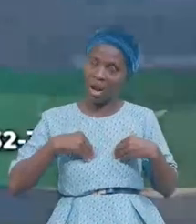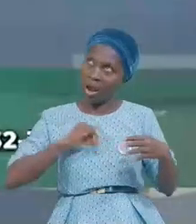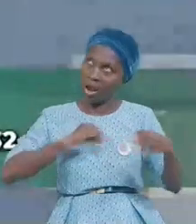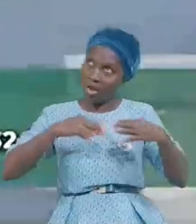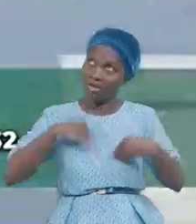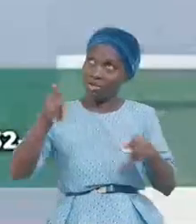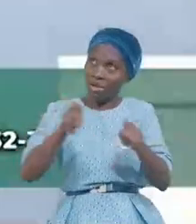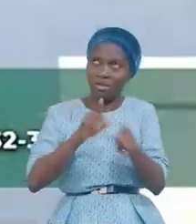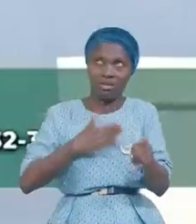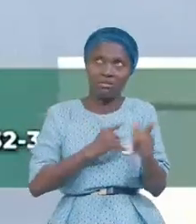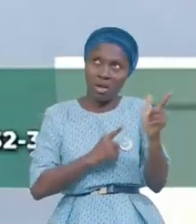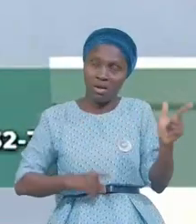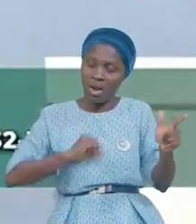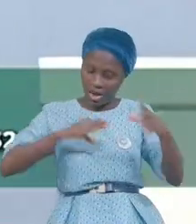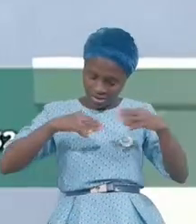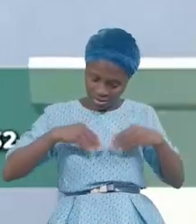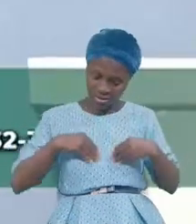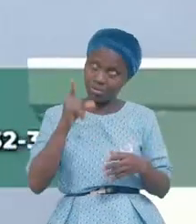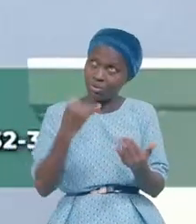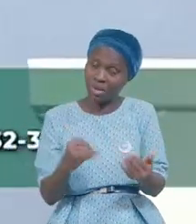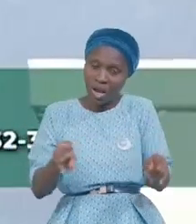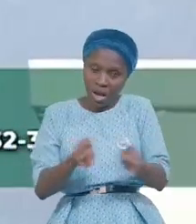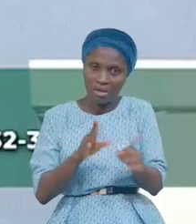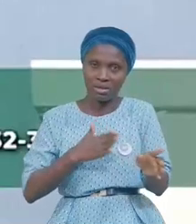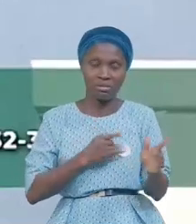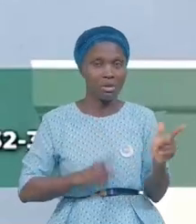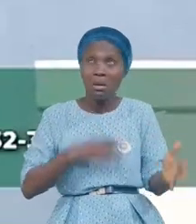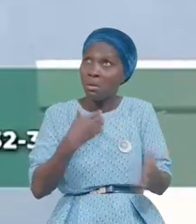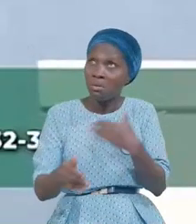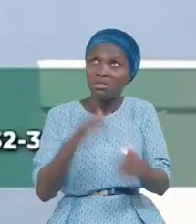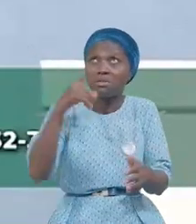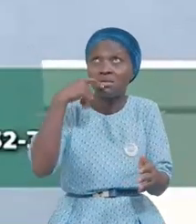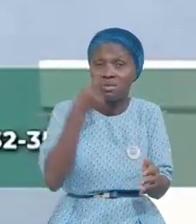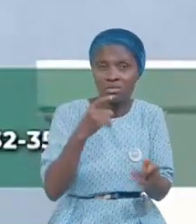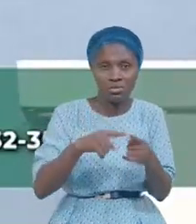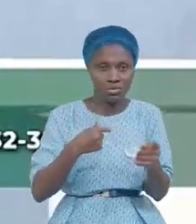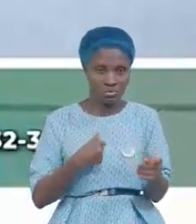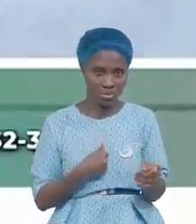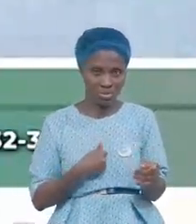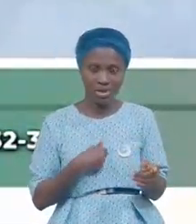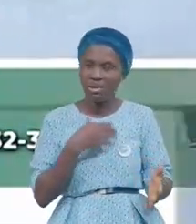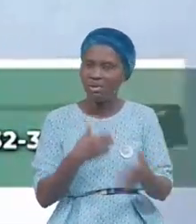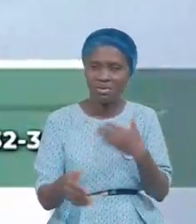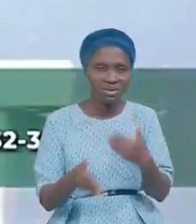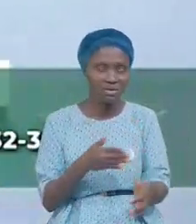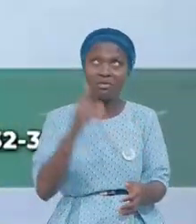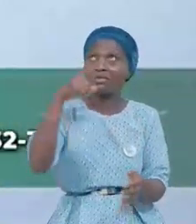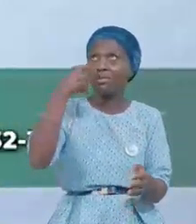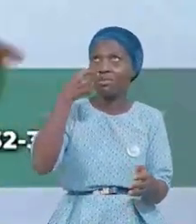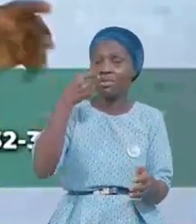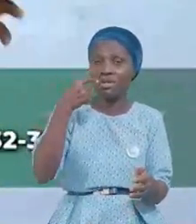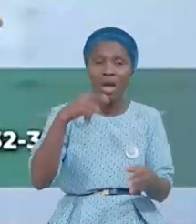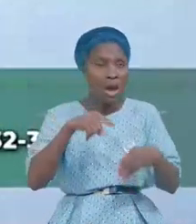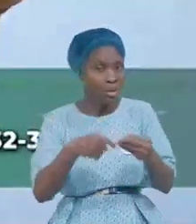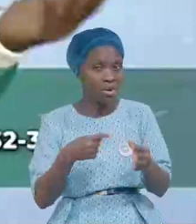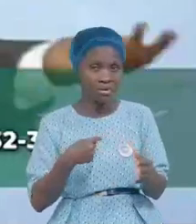Seigneur, je t'accepte maintenant comme mon Seigneur, tout ce que tu dis, tout ce que tu me dis, tout ce que tu dis à mon